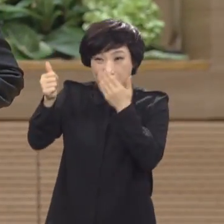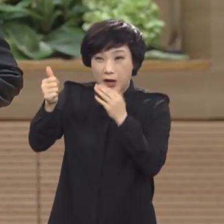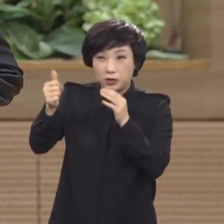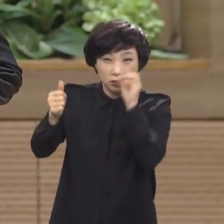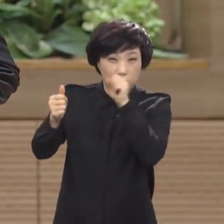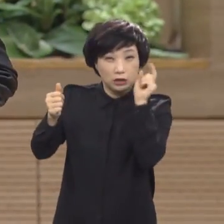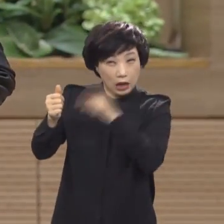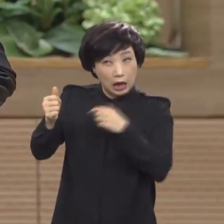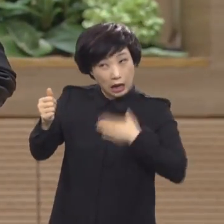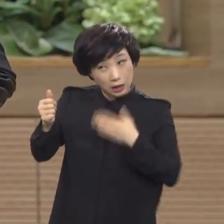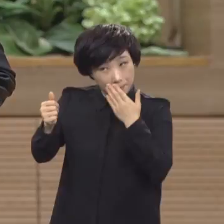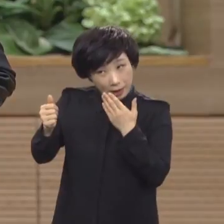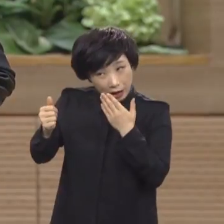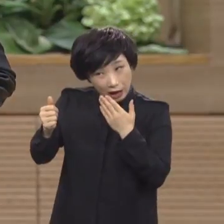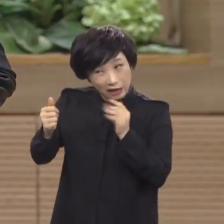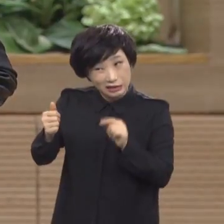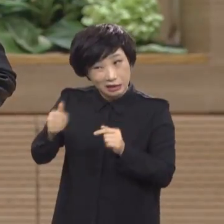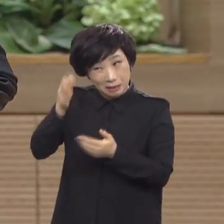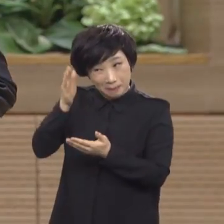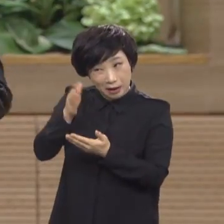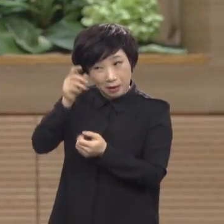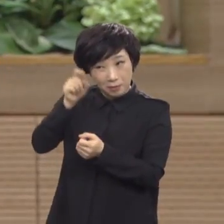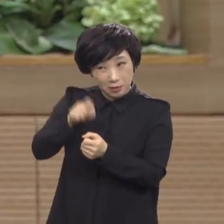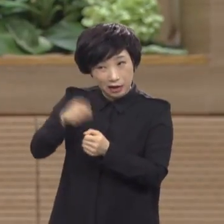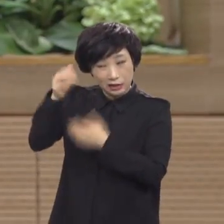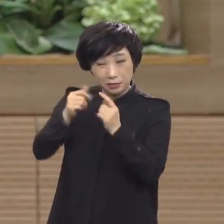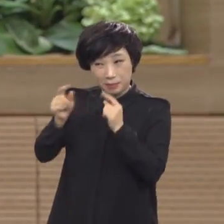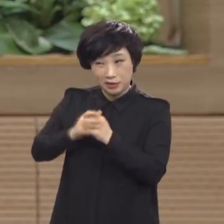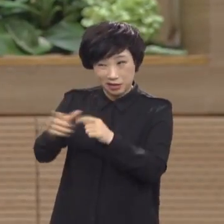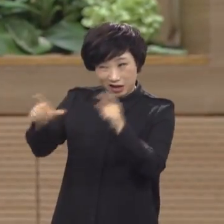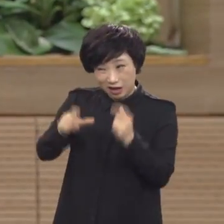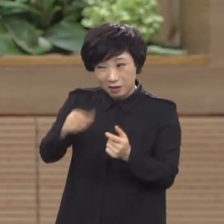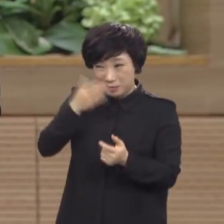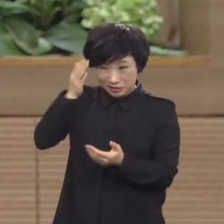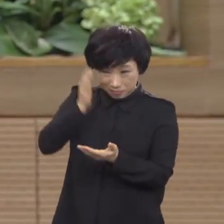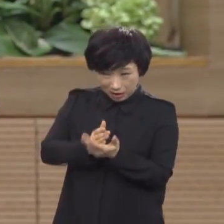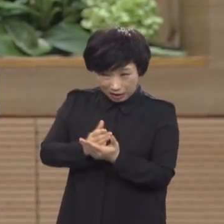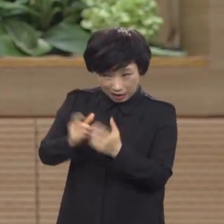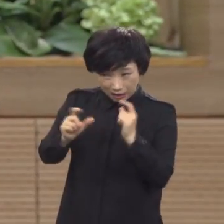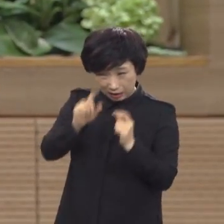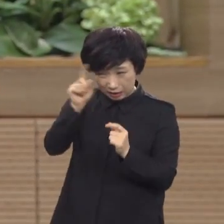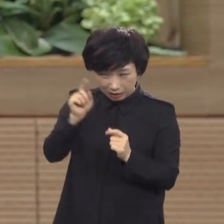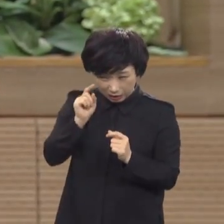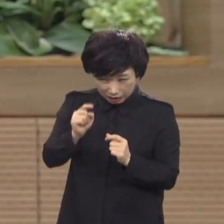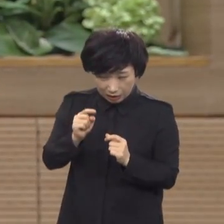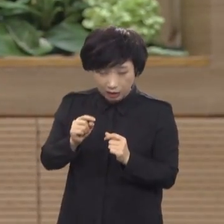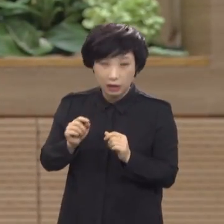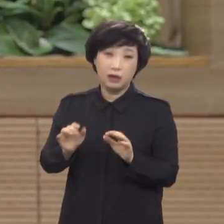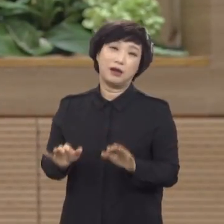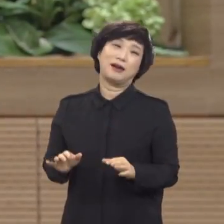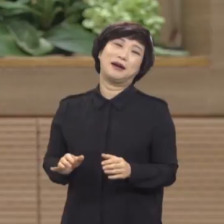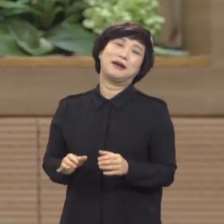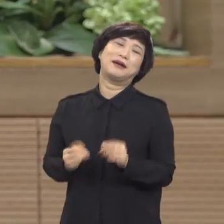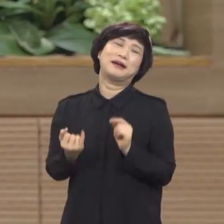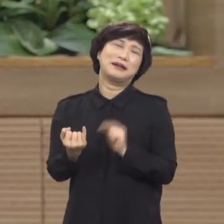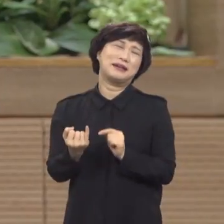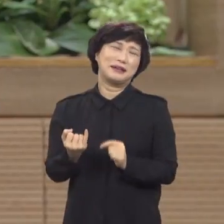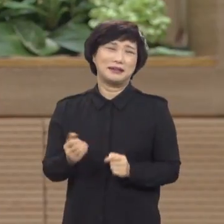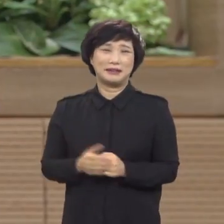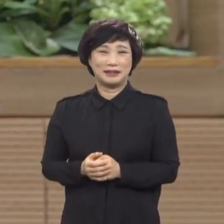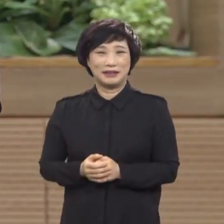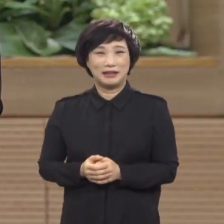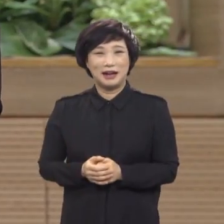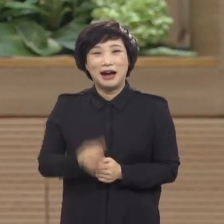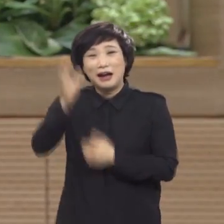것, 이건 못하게 하기 위해서 먹지 말란 줄 알았어. 하나님을 이런 정도로